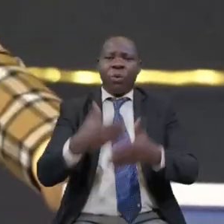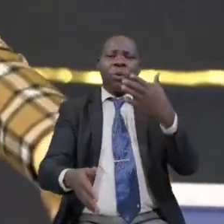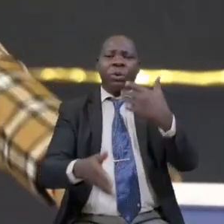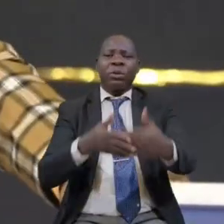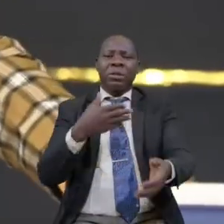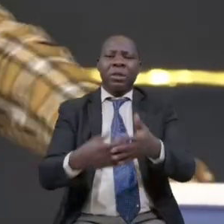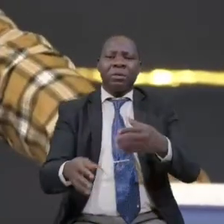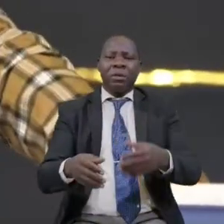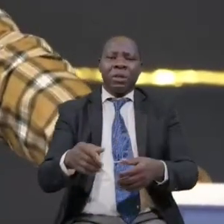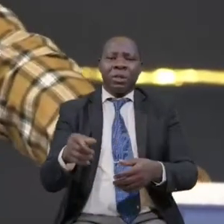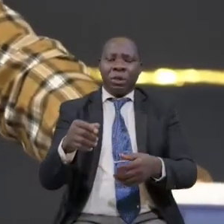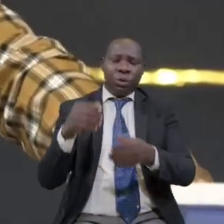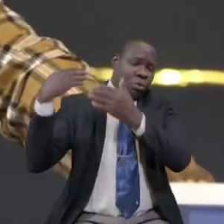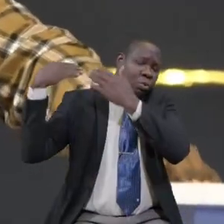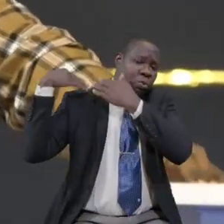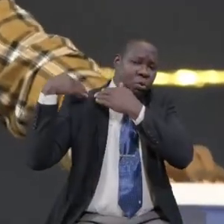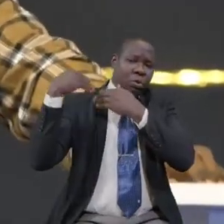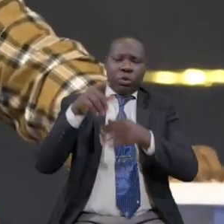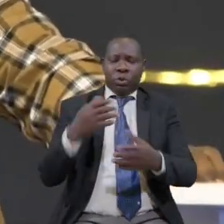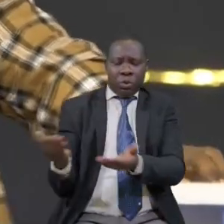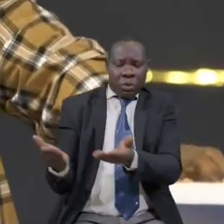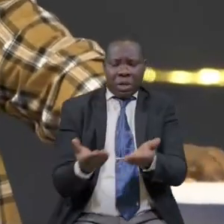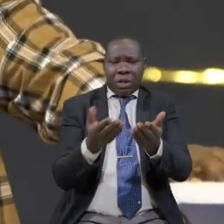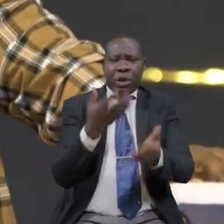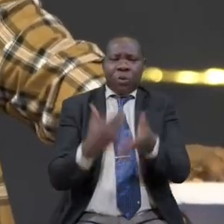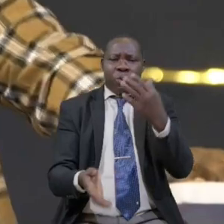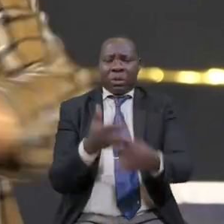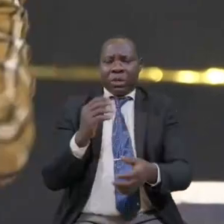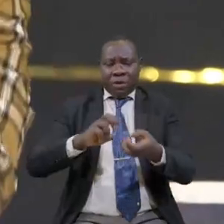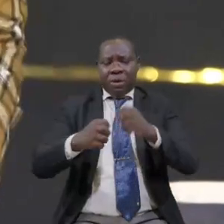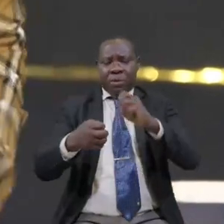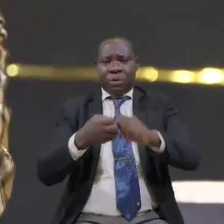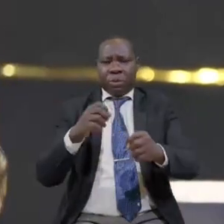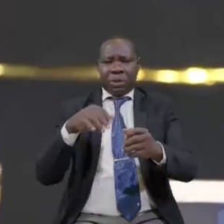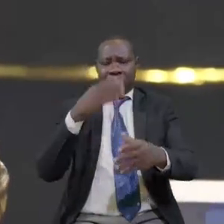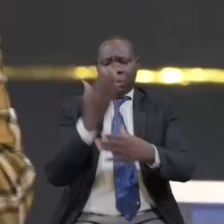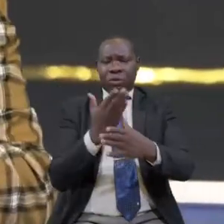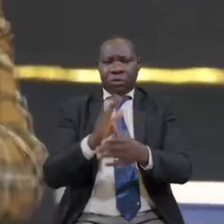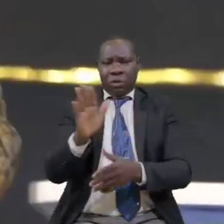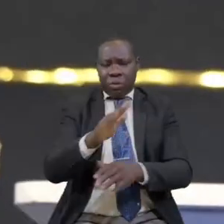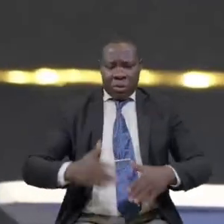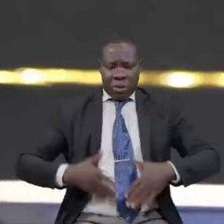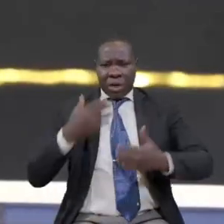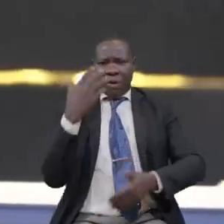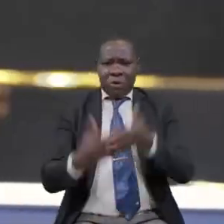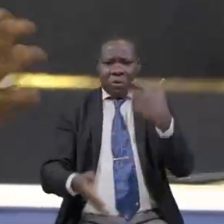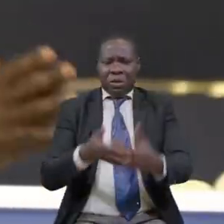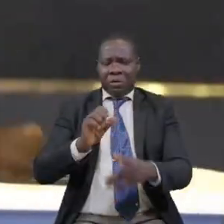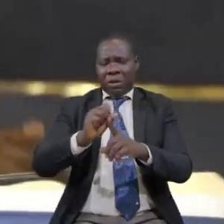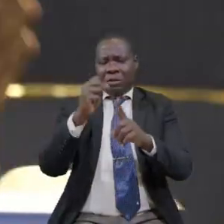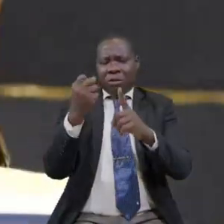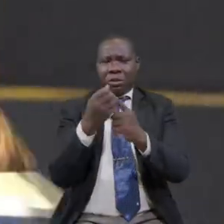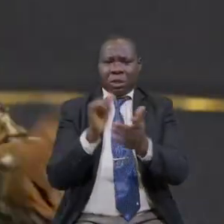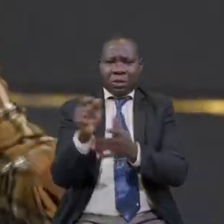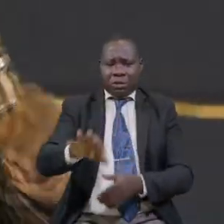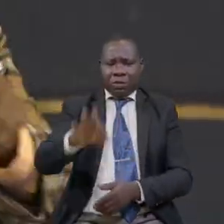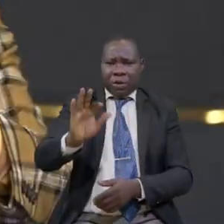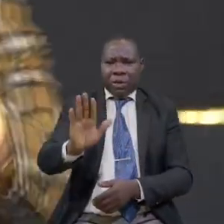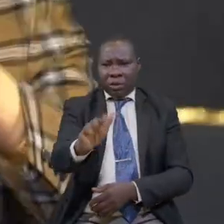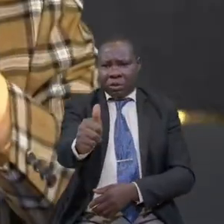soient les fardeaux que vous portez, quels que soient les problèmes qui vous dérangent, quelle que soit la situation où vous vous